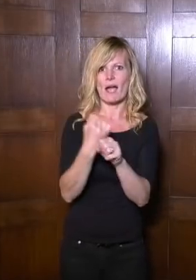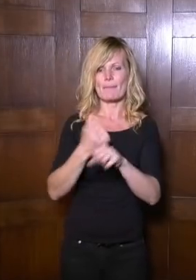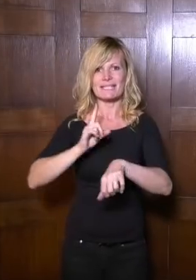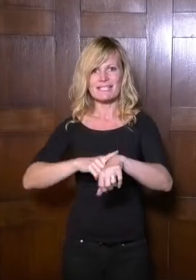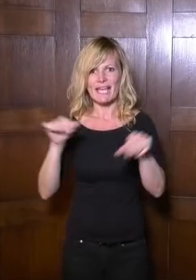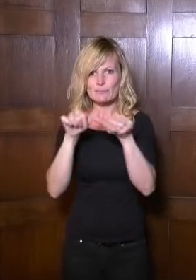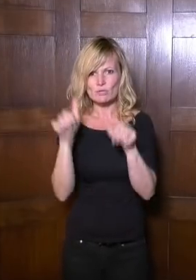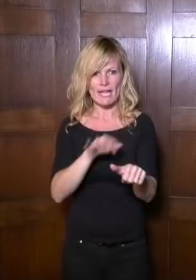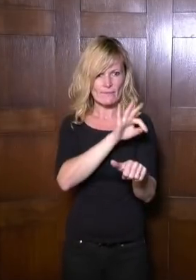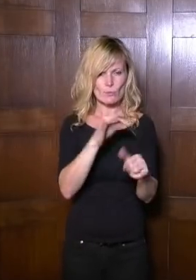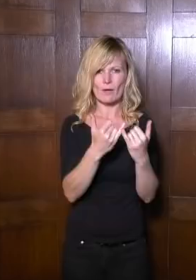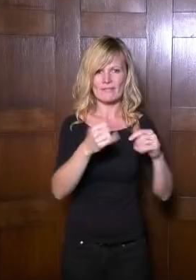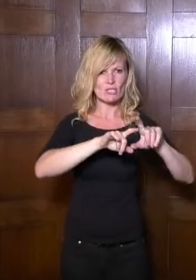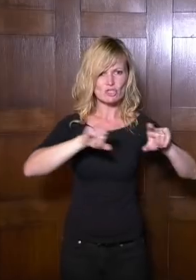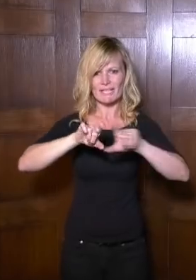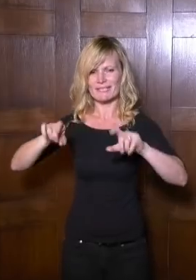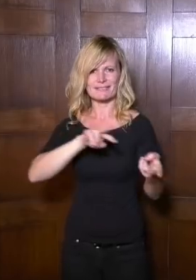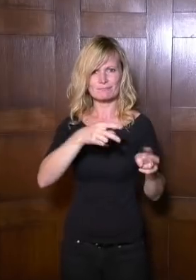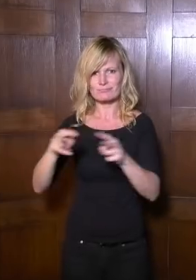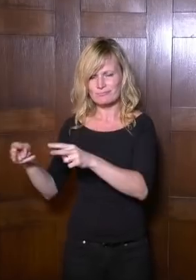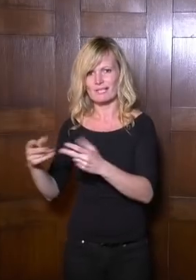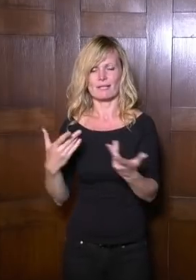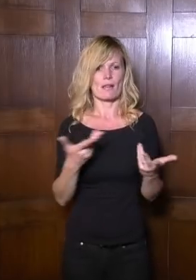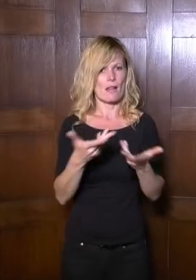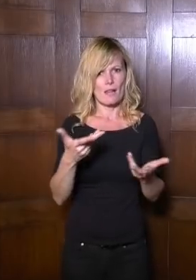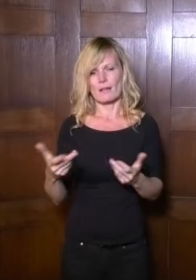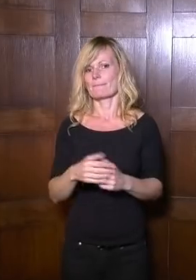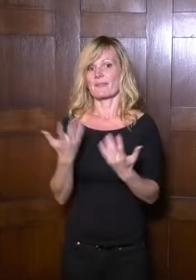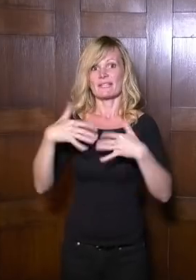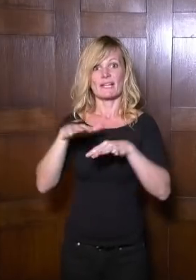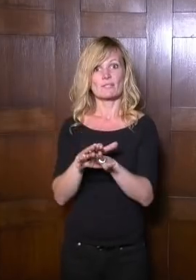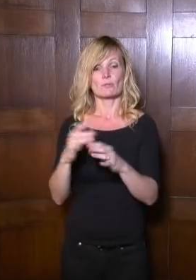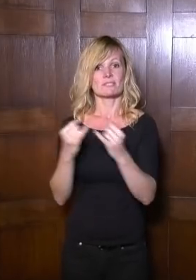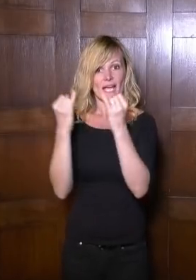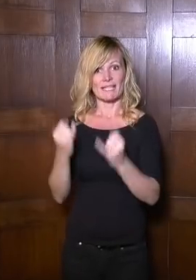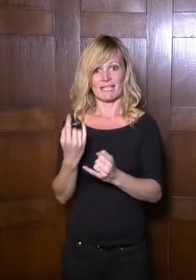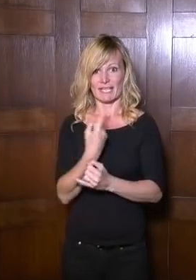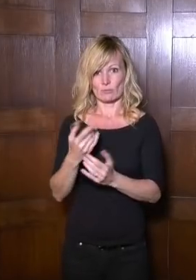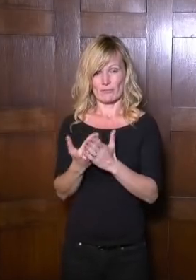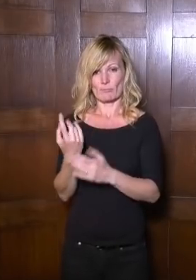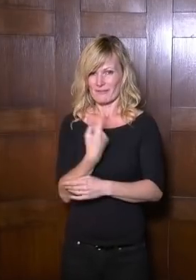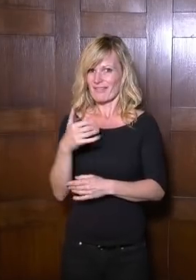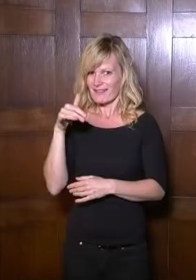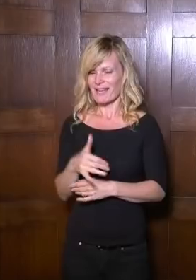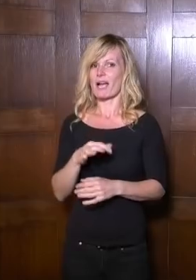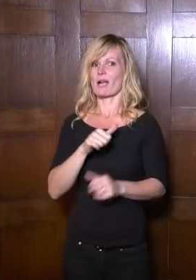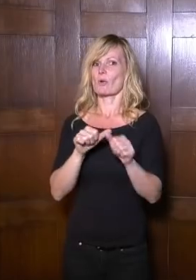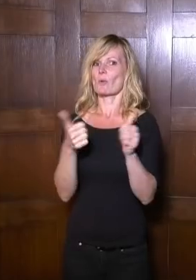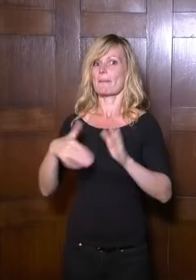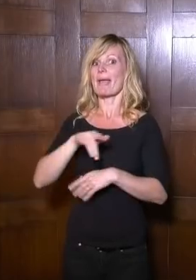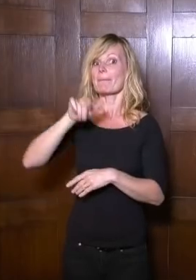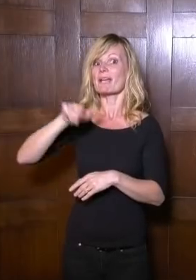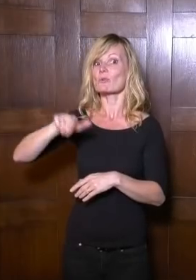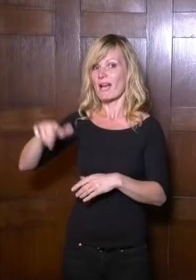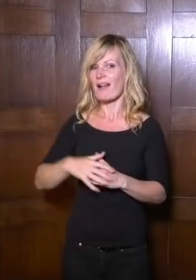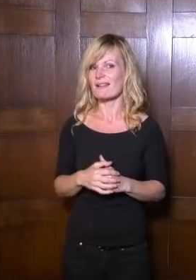hat. Unsere Einrichtung als Integrationseinrichtung der komfortablen Lage, dass wir mehr Personal haben als andere Einrichtungen, für uns stand von